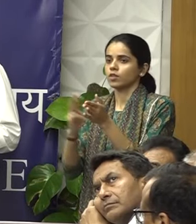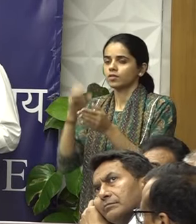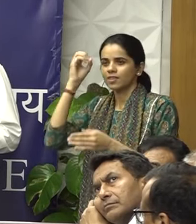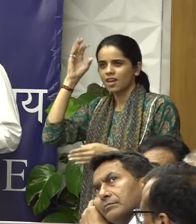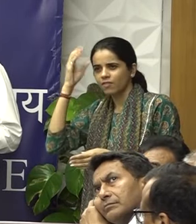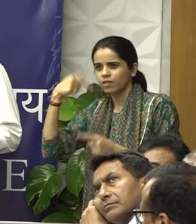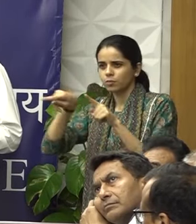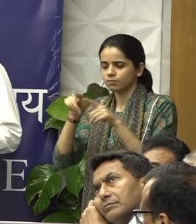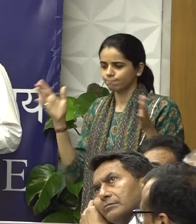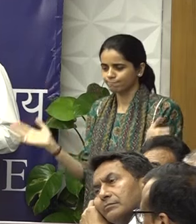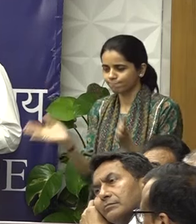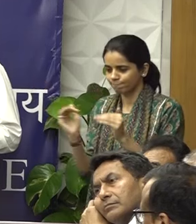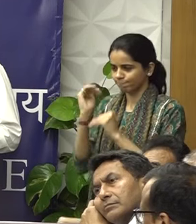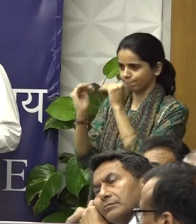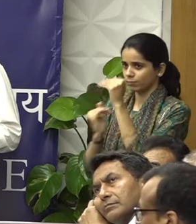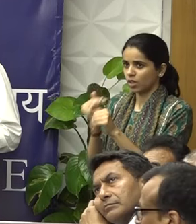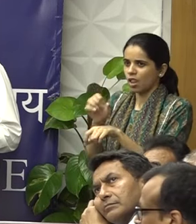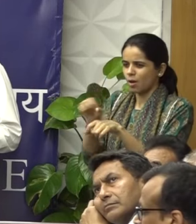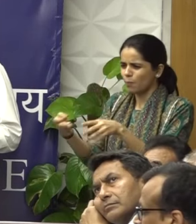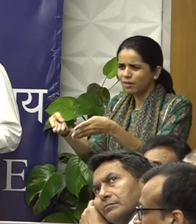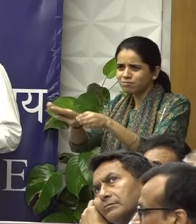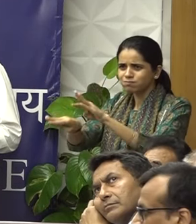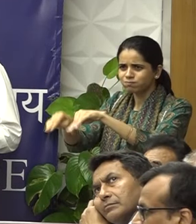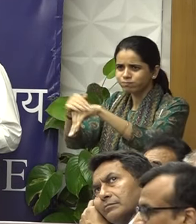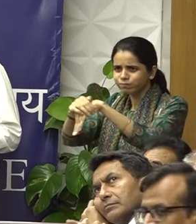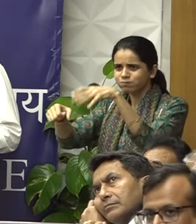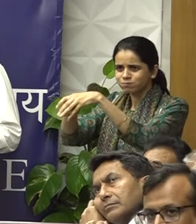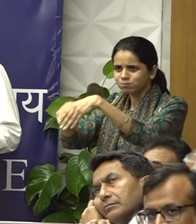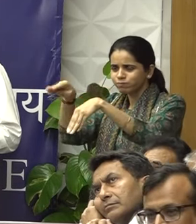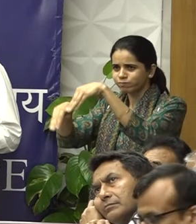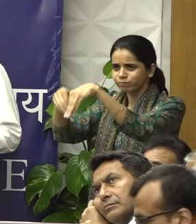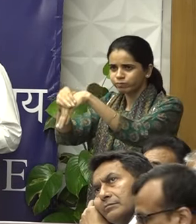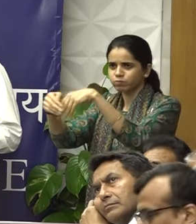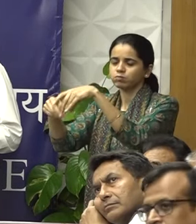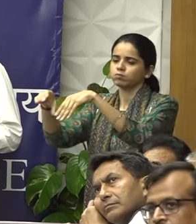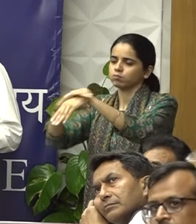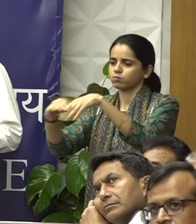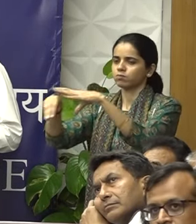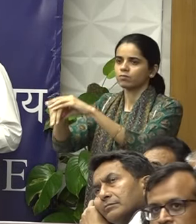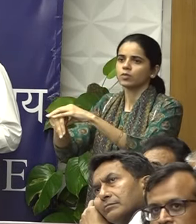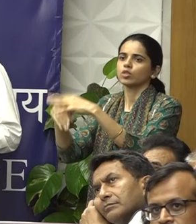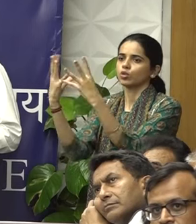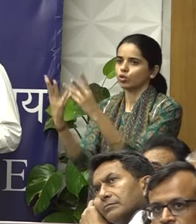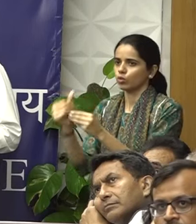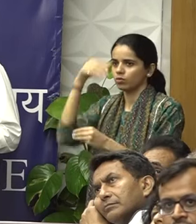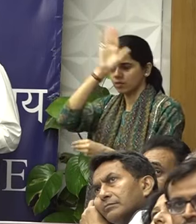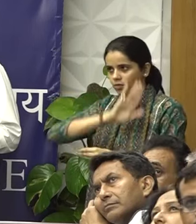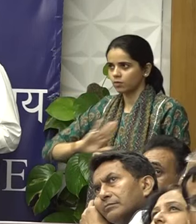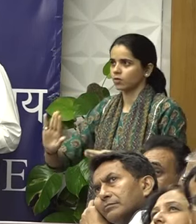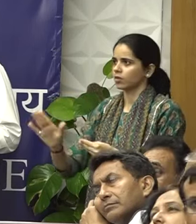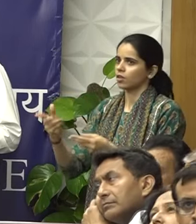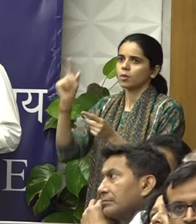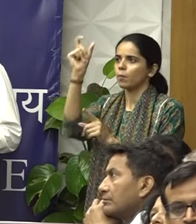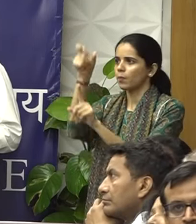जागरूकता सृजन और क्षमता निर्माण के लिए क्लब फुट सूचना केंद्र के विकास में अपना योगदान प्रदान करेंगे। क्योर इंडिया के प्रतिनिधित्व यदि